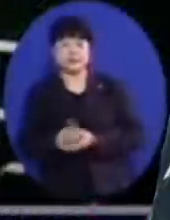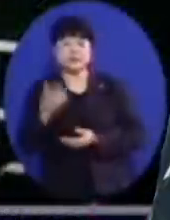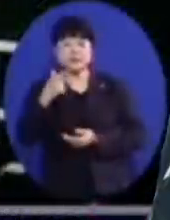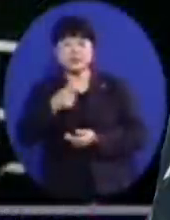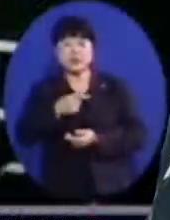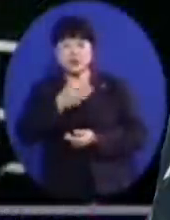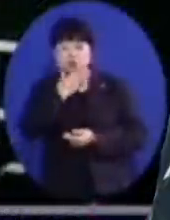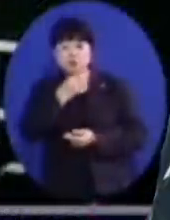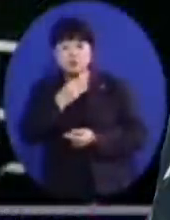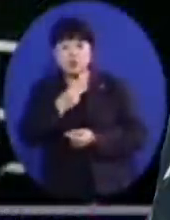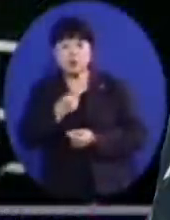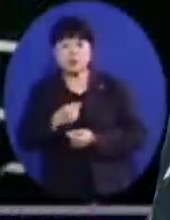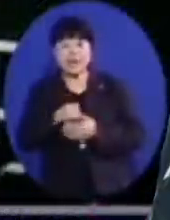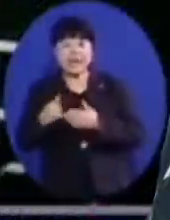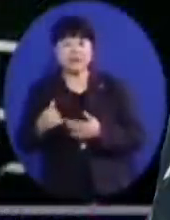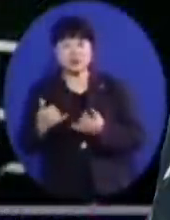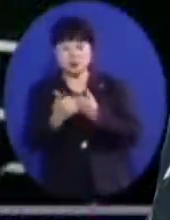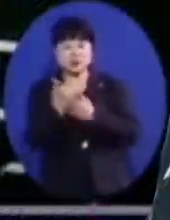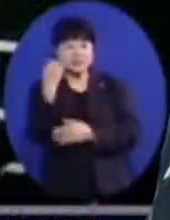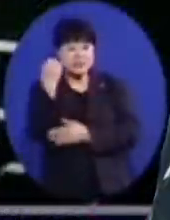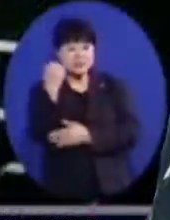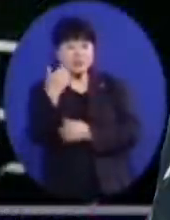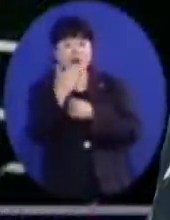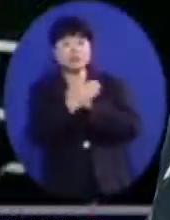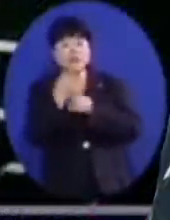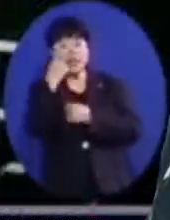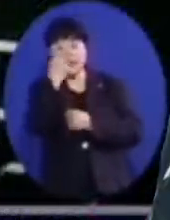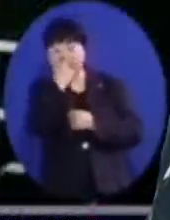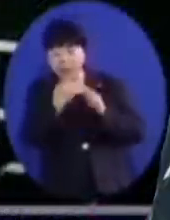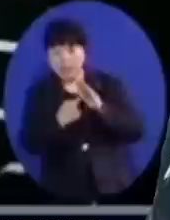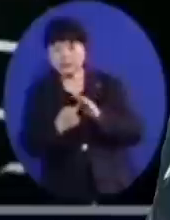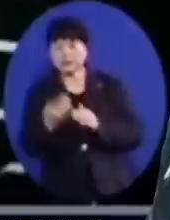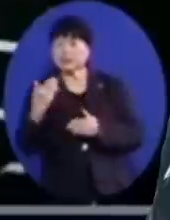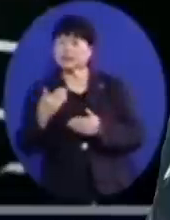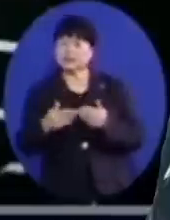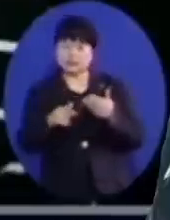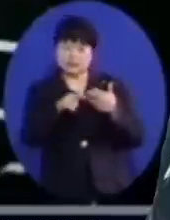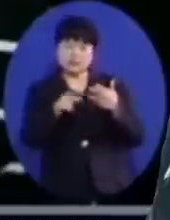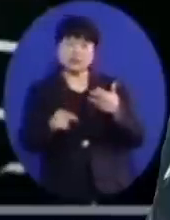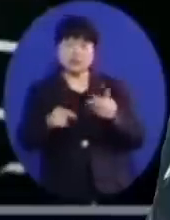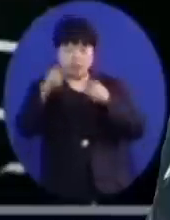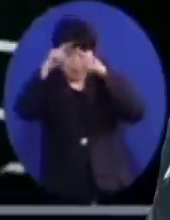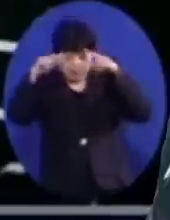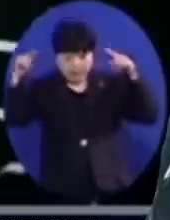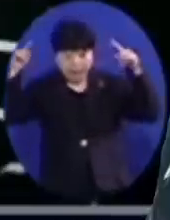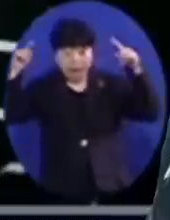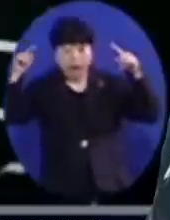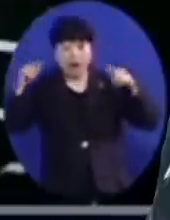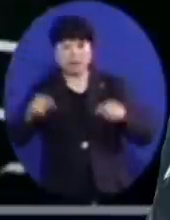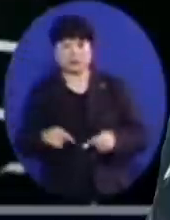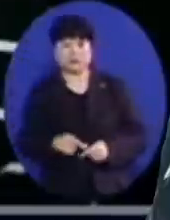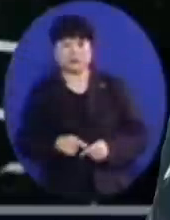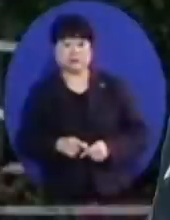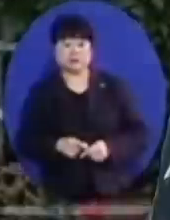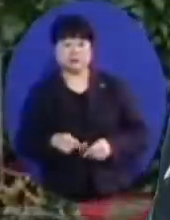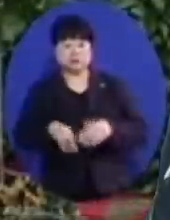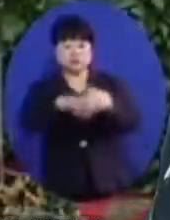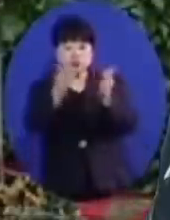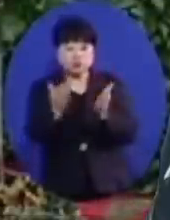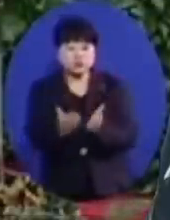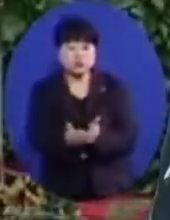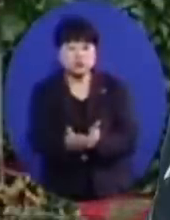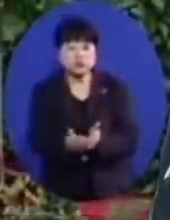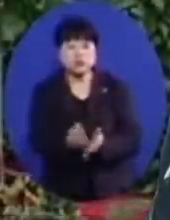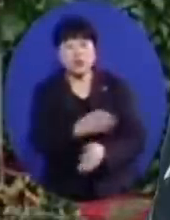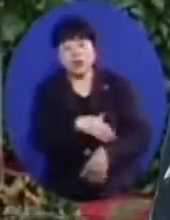지난주 순복음 가족신문에 참으로 은혜로운 간증이 있었습니다 작년 7월 대학 청년국을 황현철 집사님은 극도의